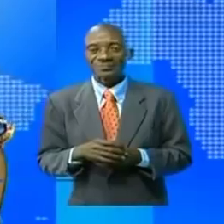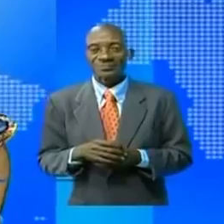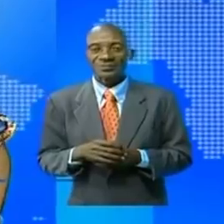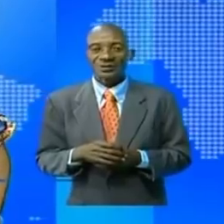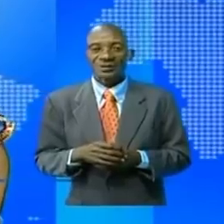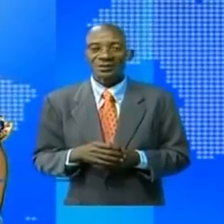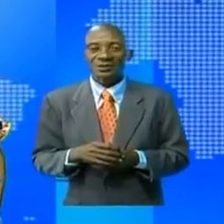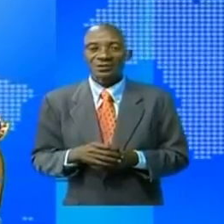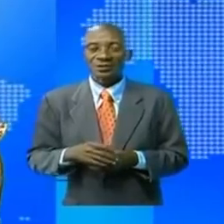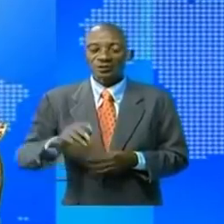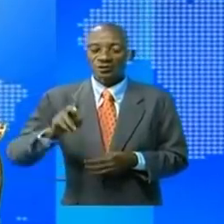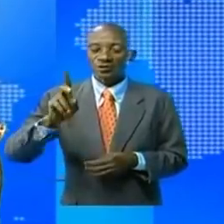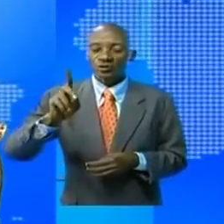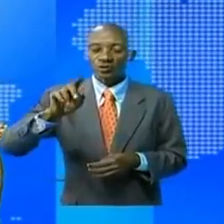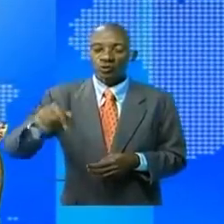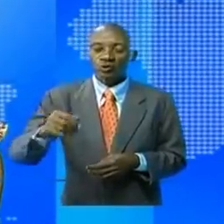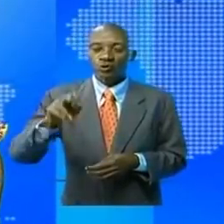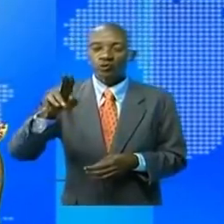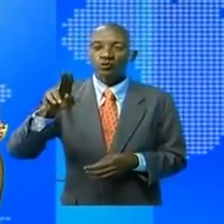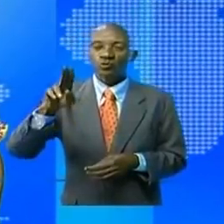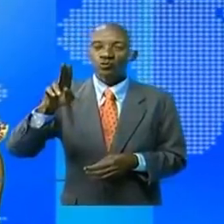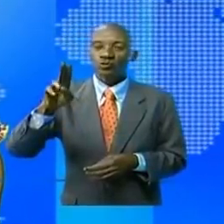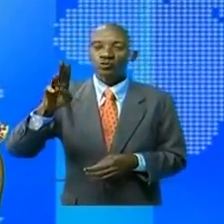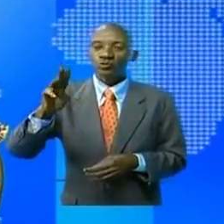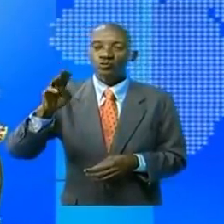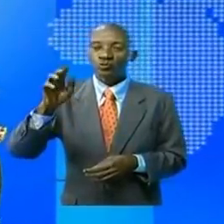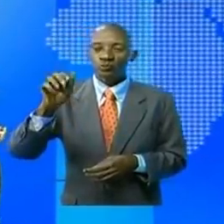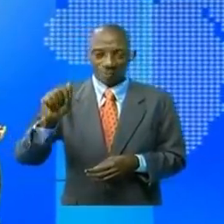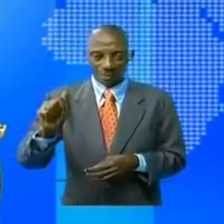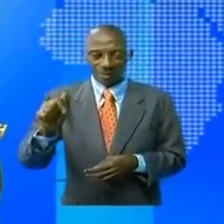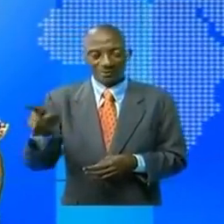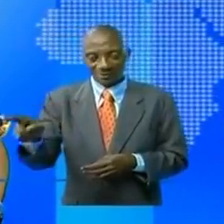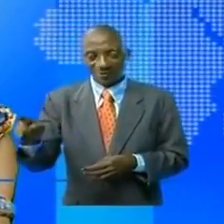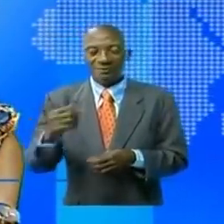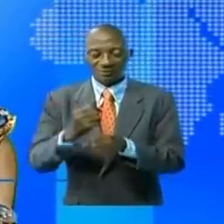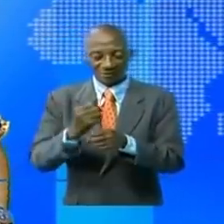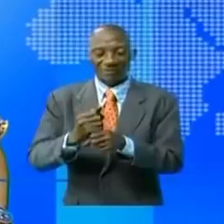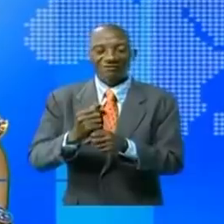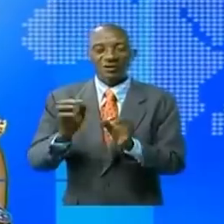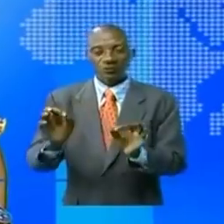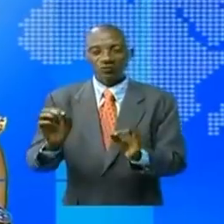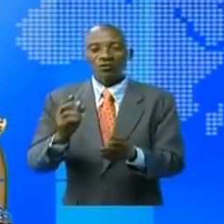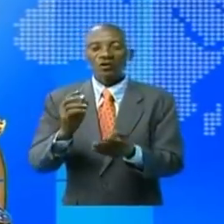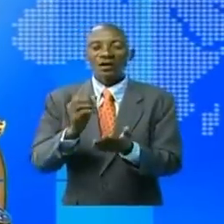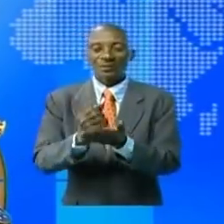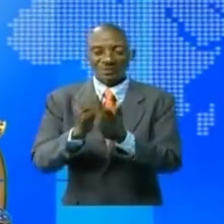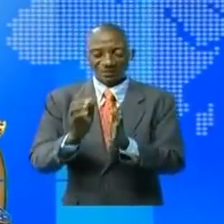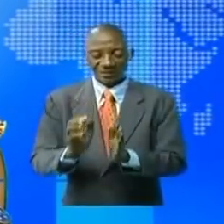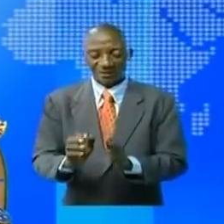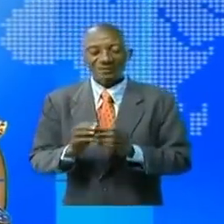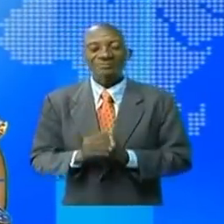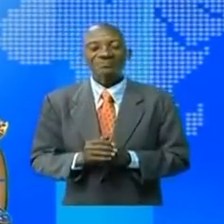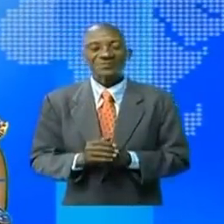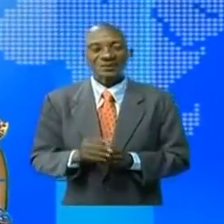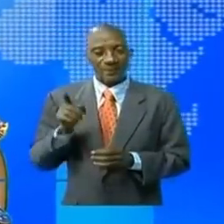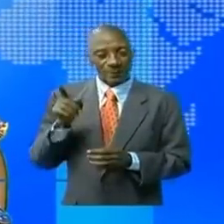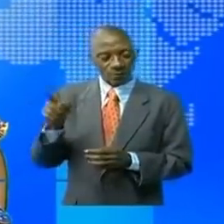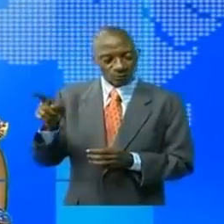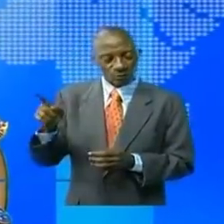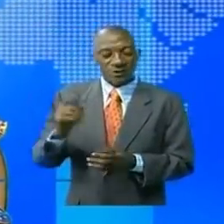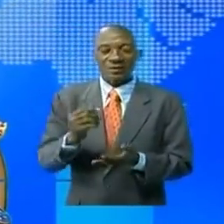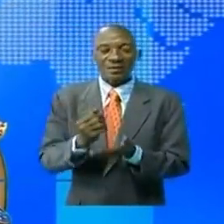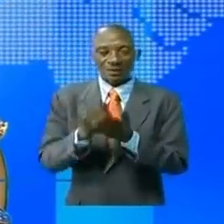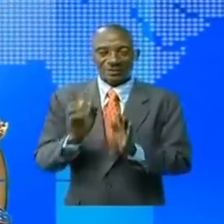M. Djuma Kauzeni Rachidi. Article 2, le précité bénéficiera pour